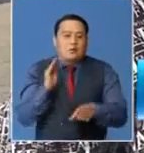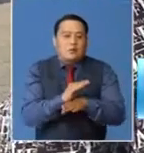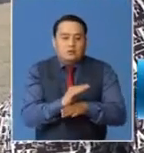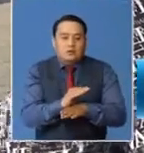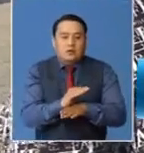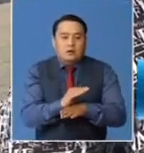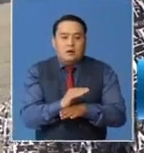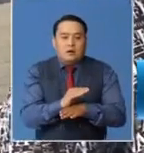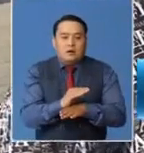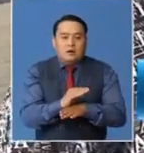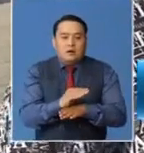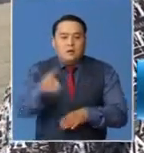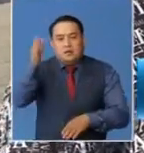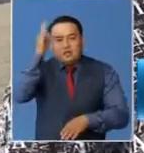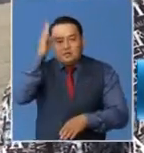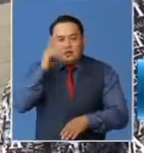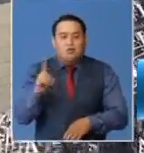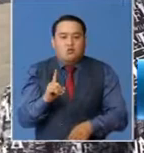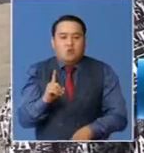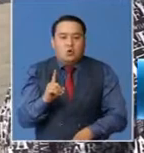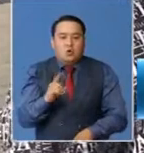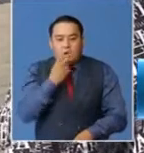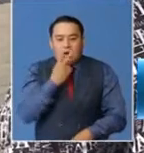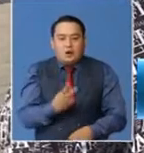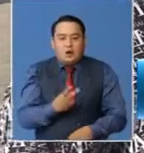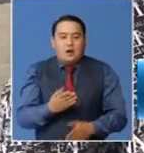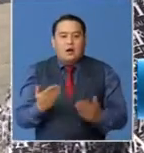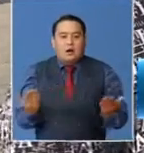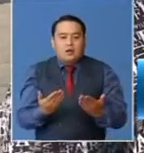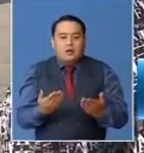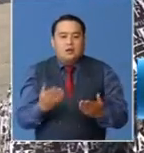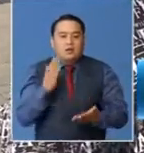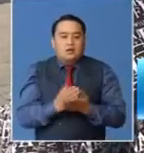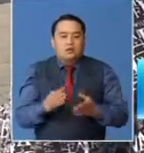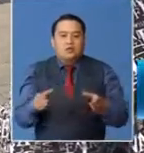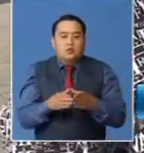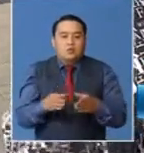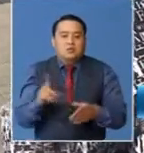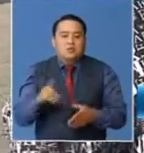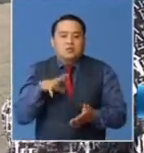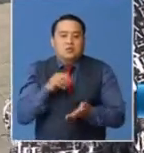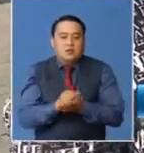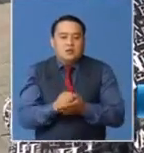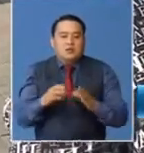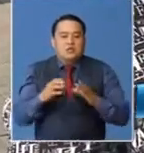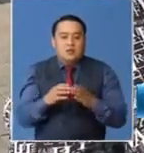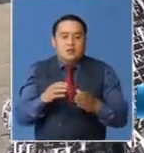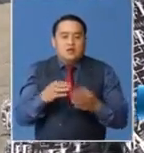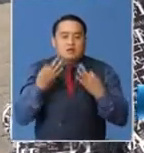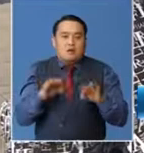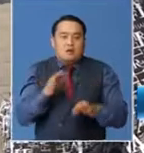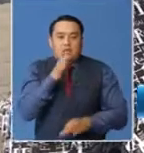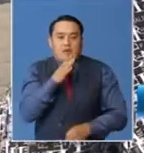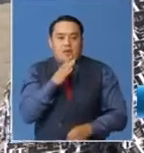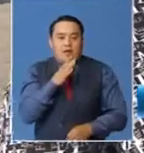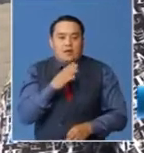дополнительно, помимо образования, показывает, какие действуют кружки, чем дети занимаются свободное от уроков